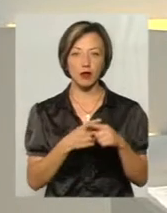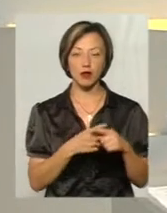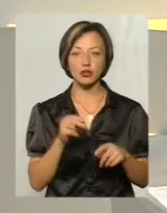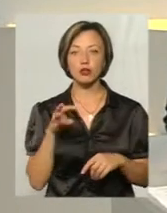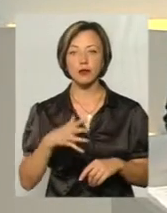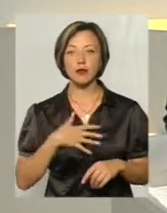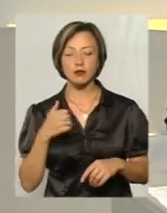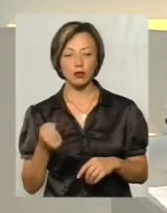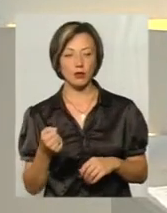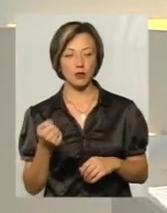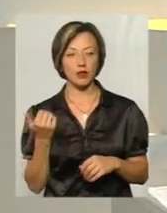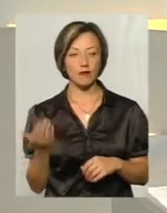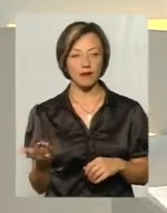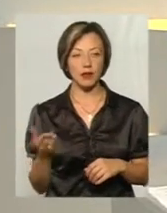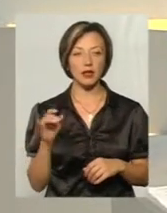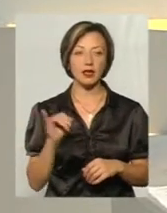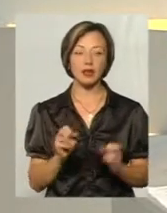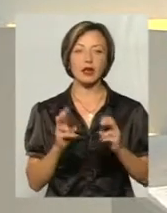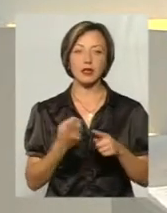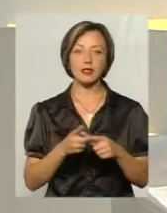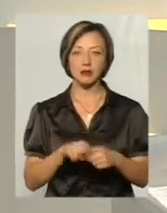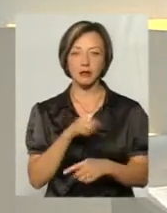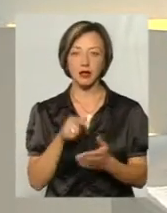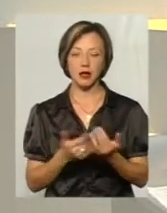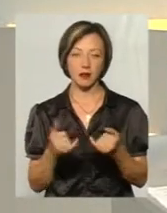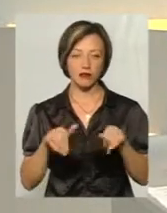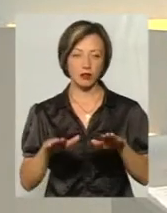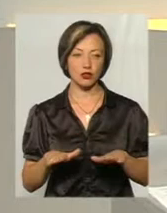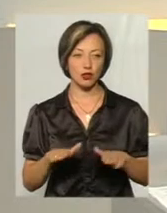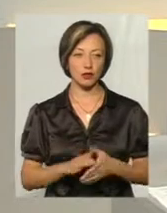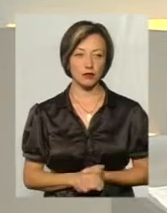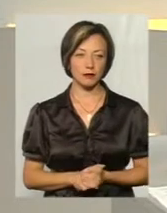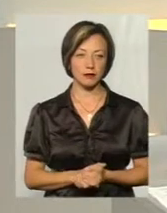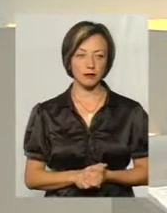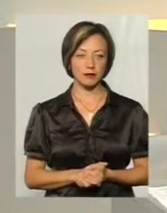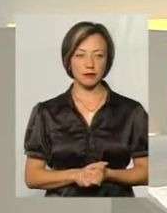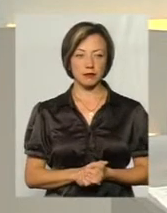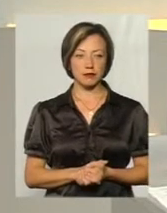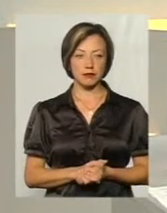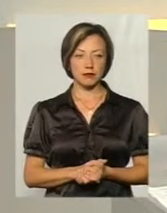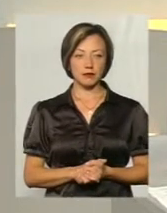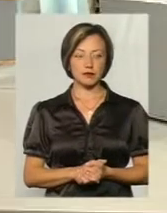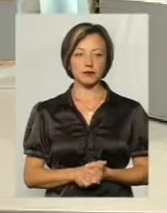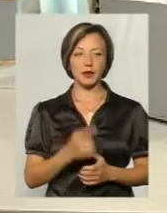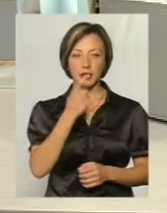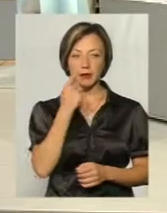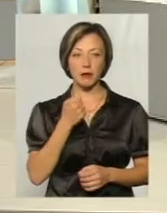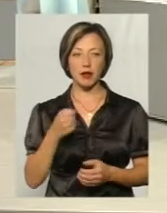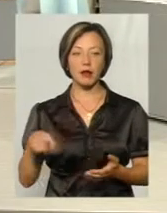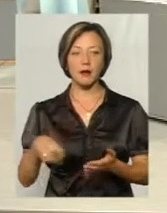незадоволені ви і як це питання наразі вирішується? Ну, запекла переписка